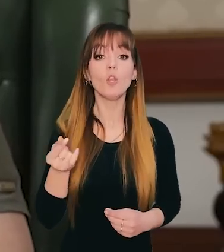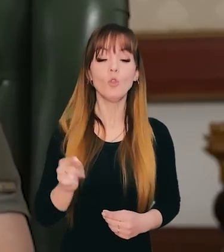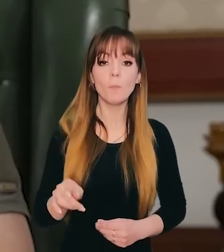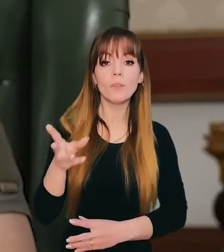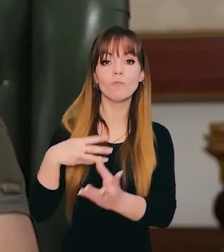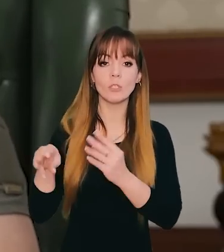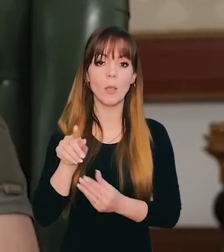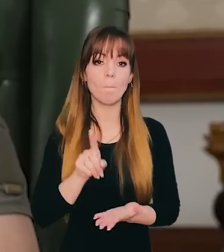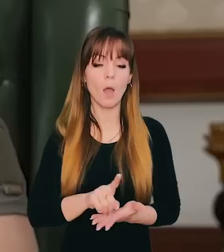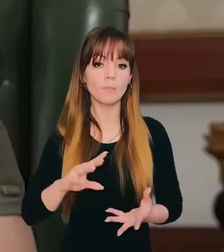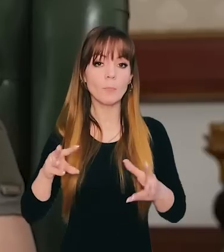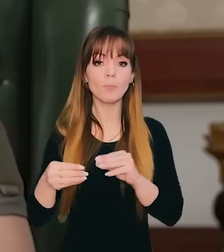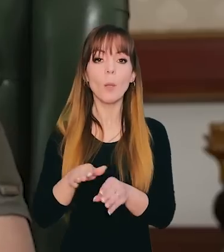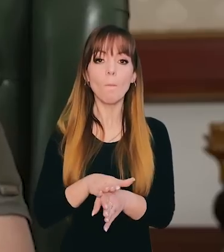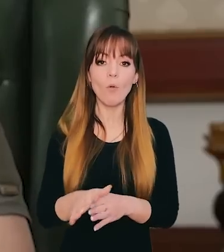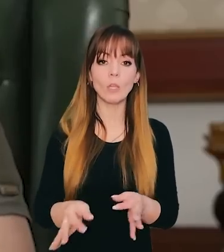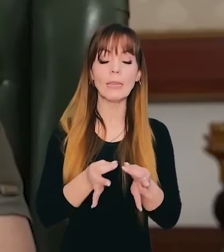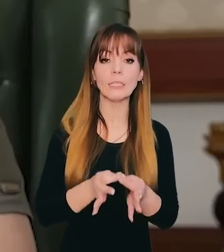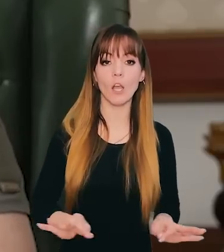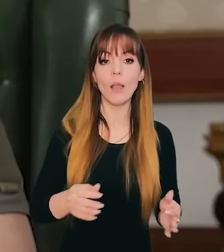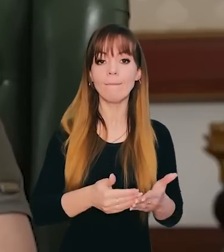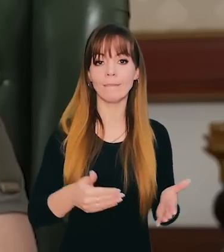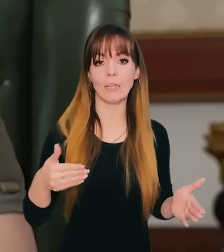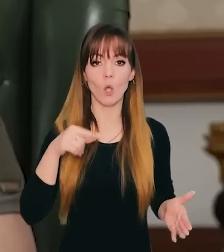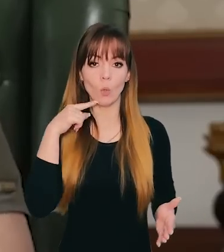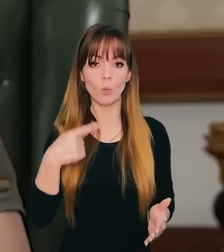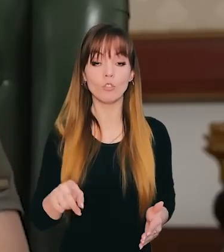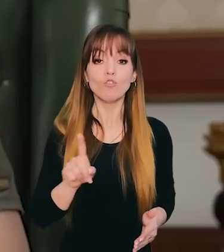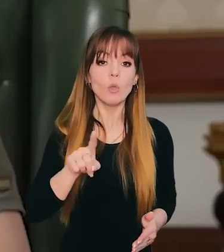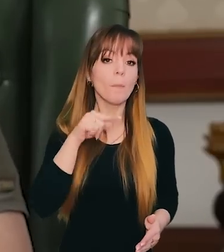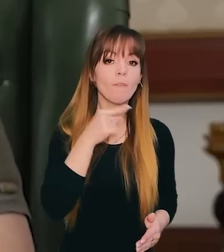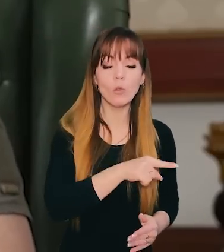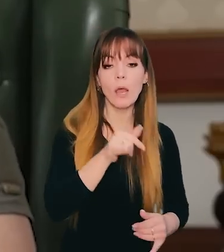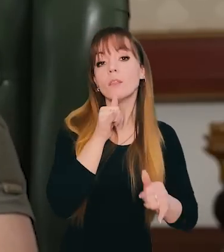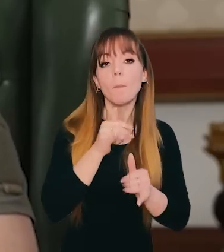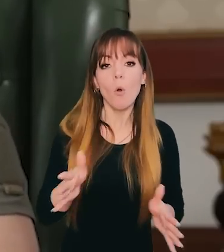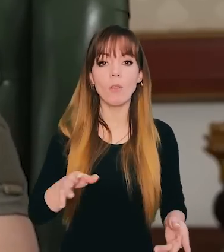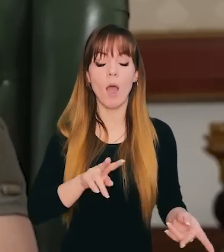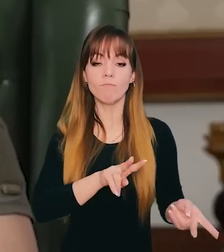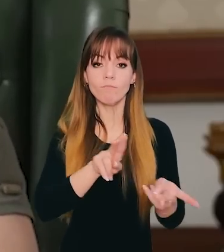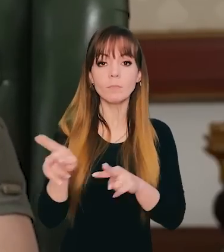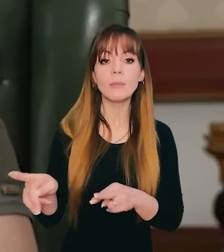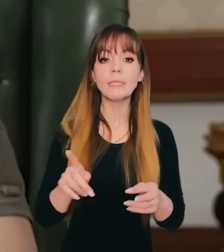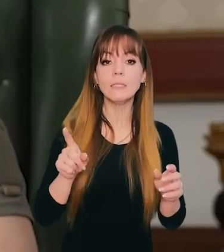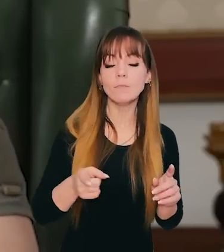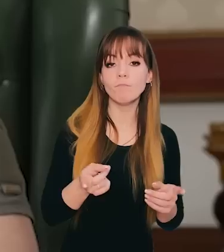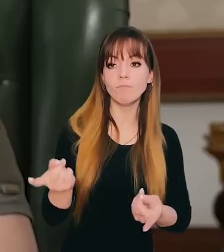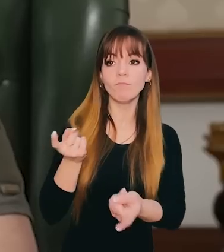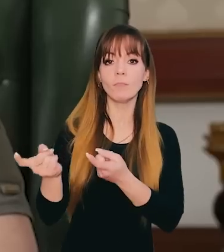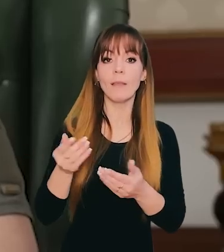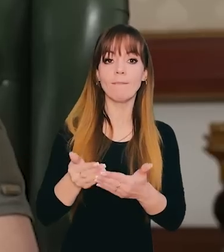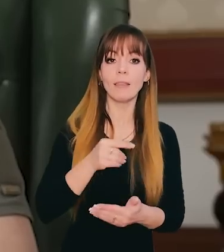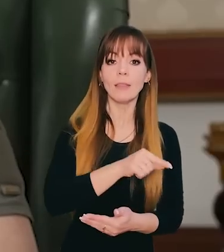тому і всі мають досягнути повної незалежності від Росії щоб вона не могла перетворювати